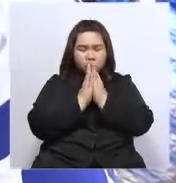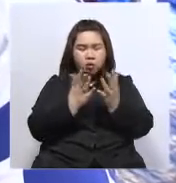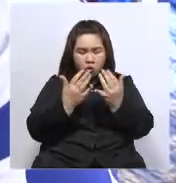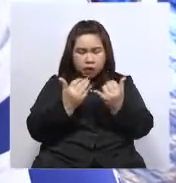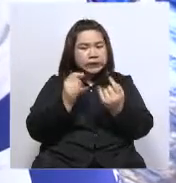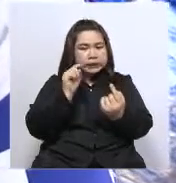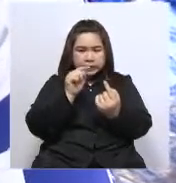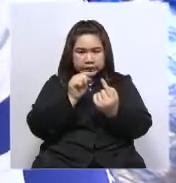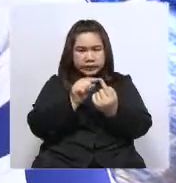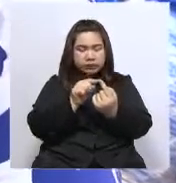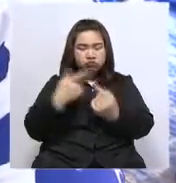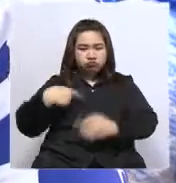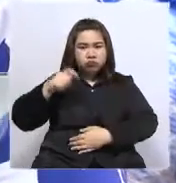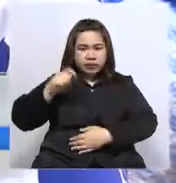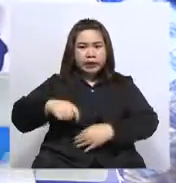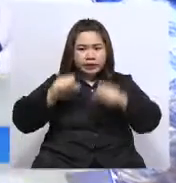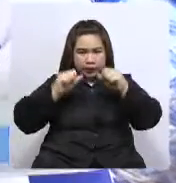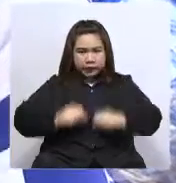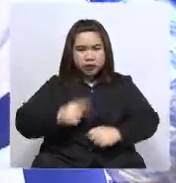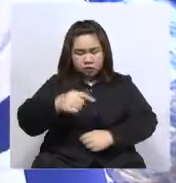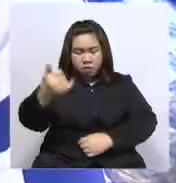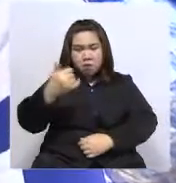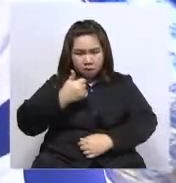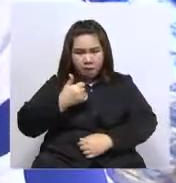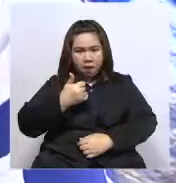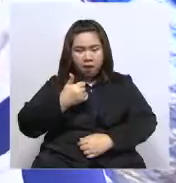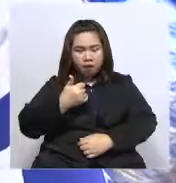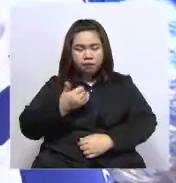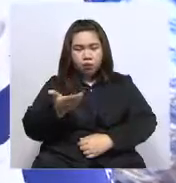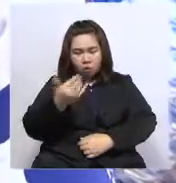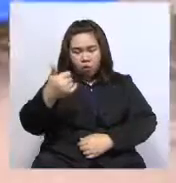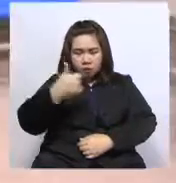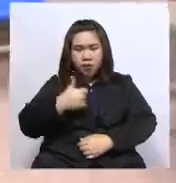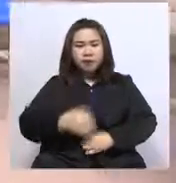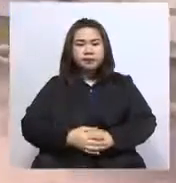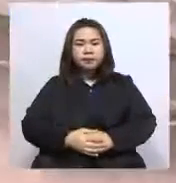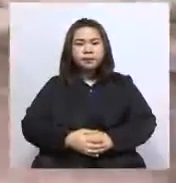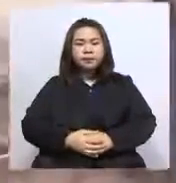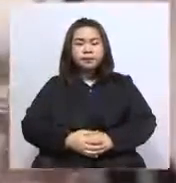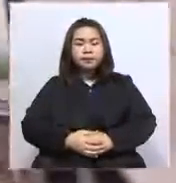หนูนะให้หนูไปรอฟังด้วยกันนะ